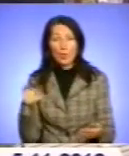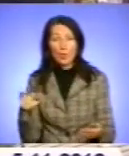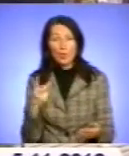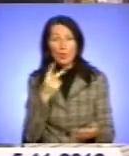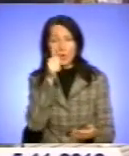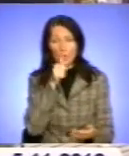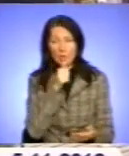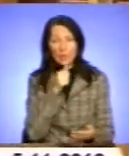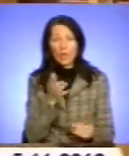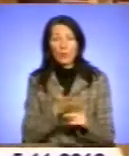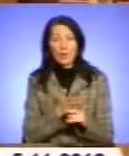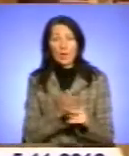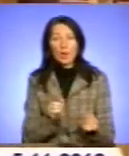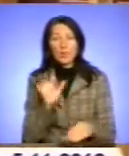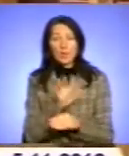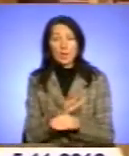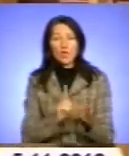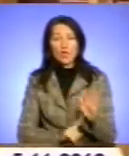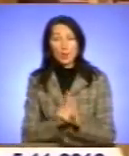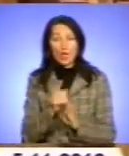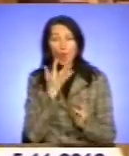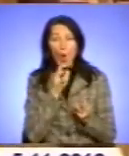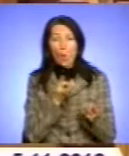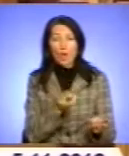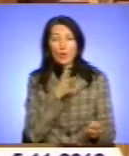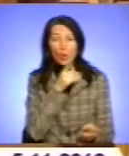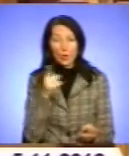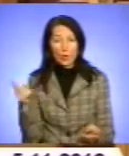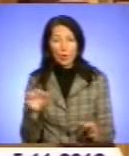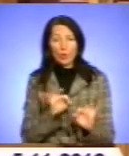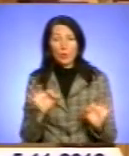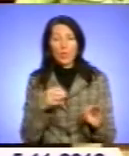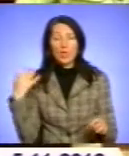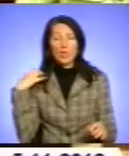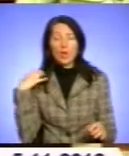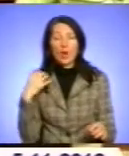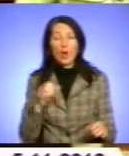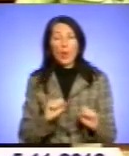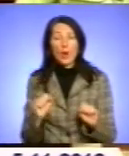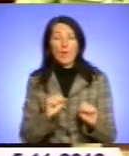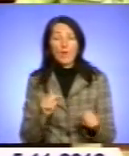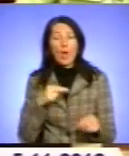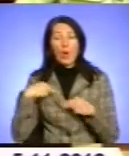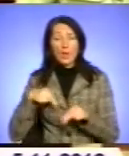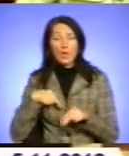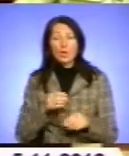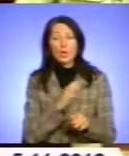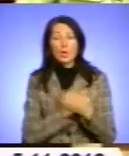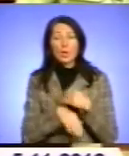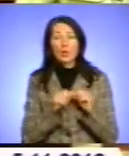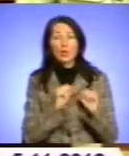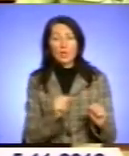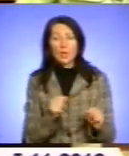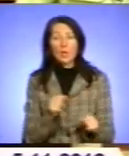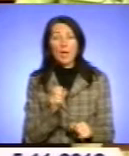призначаються з початку опалювального періоду, розповіла начальник Головного управління праці та соціального захисту населення обласної державної адміністрації